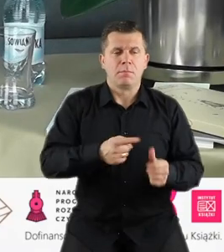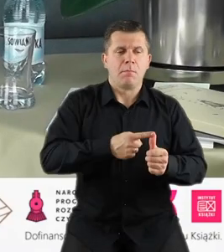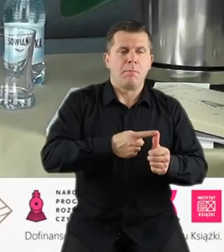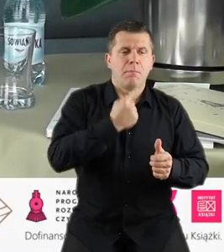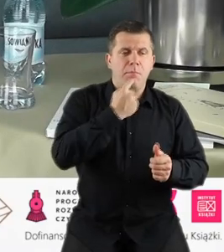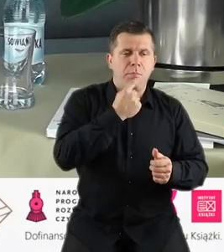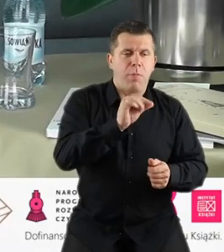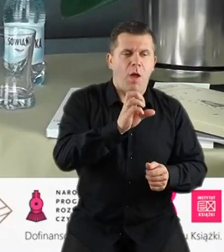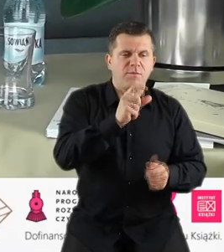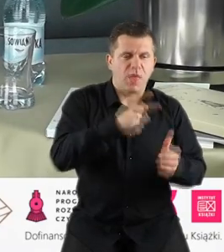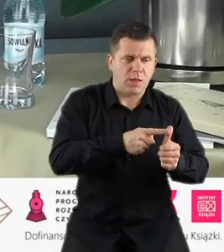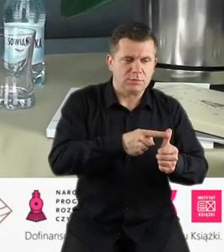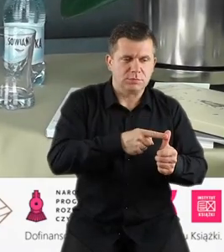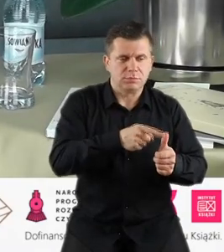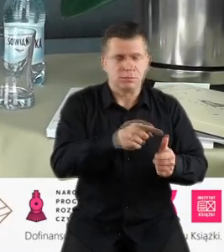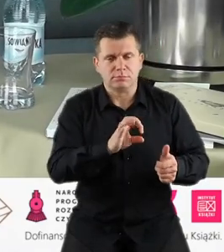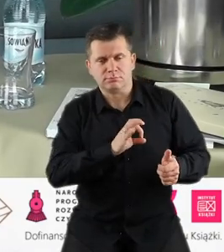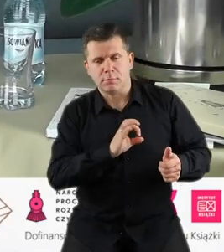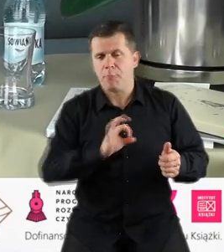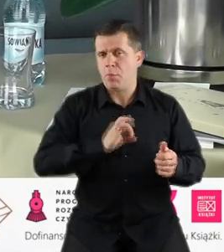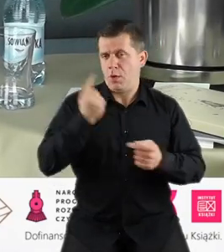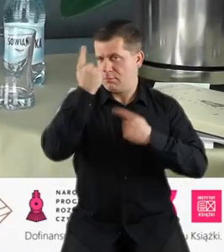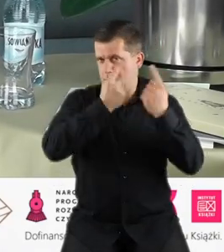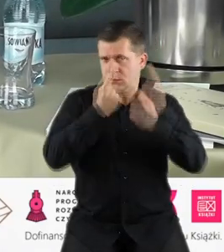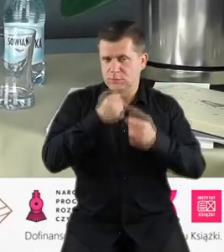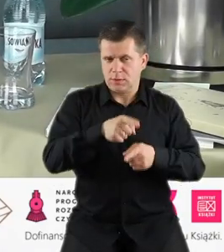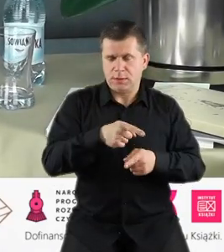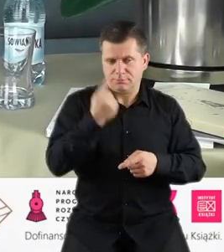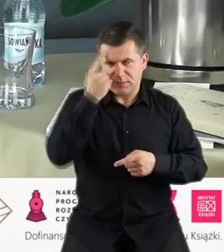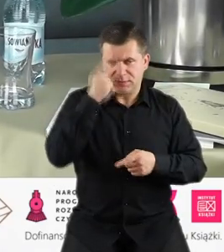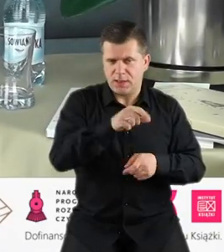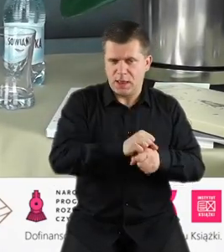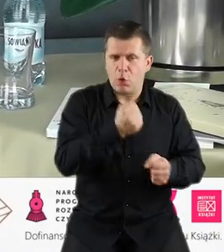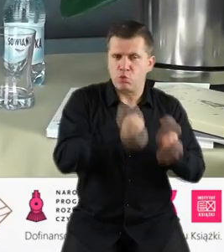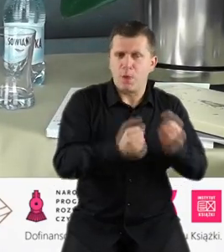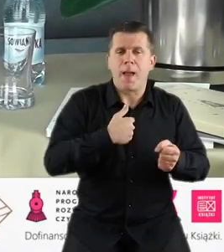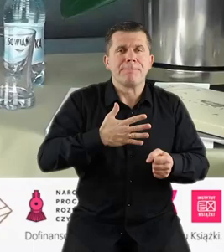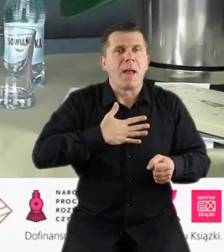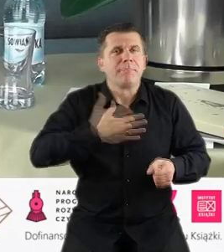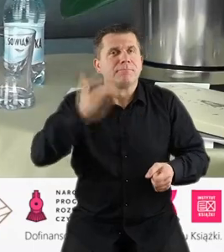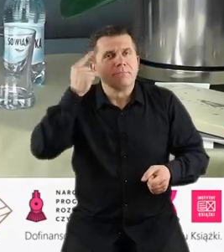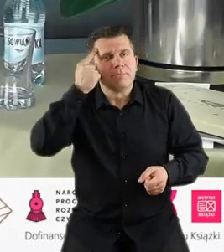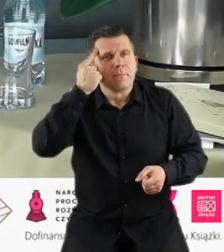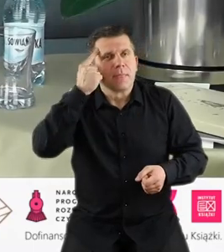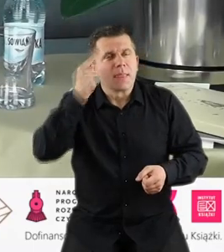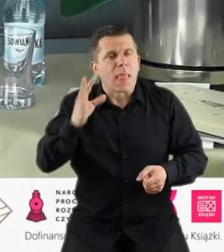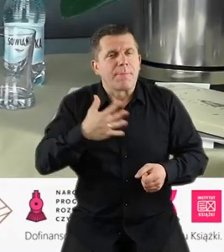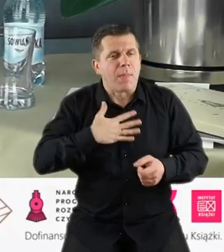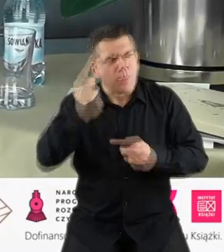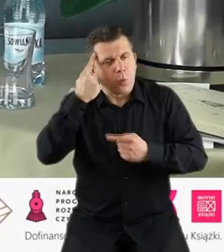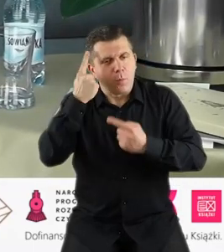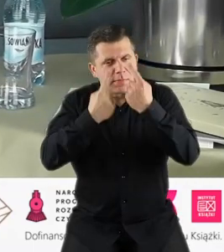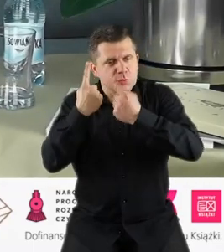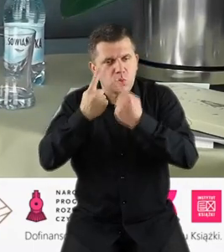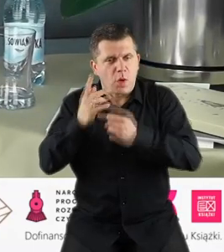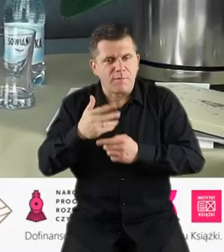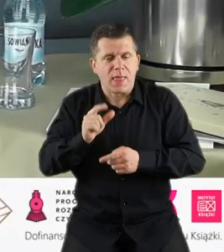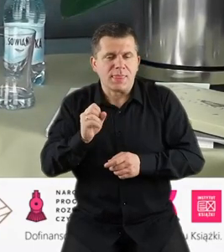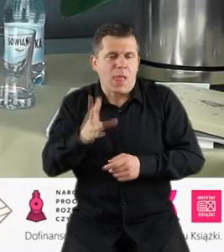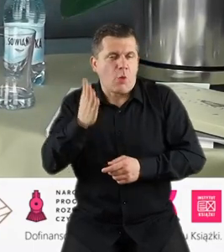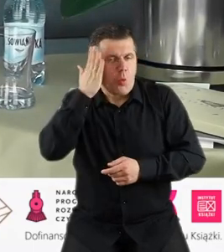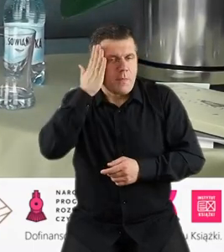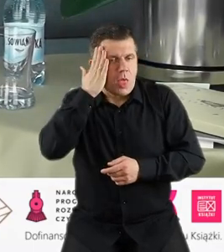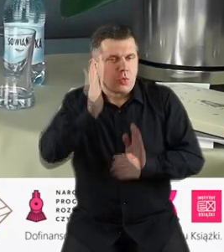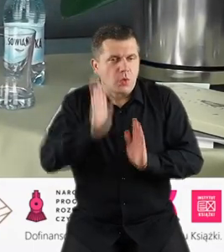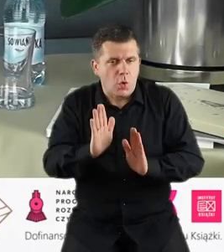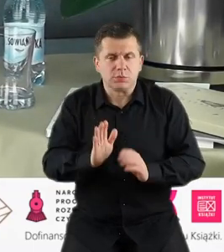jest taka, z mojego punktu widzenia jest trudniejsza, bo ja mam taką mentalność, bo ja mam taką umysłowość i takie